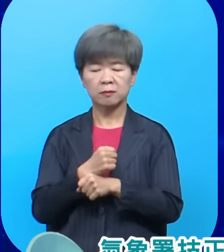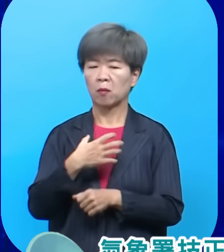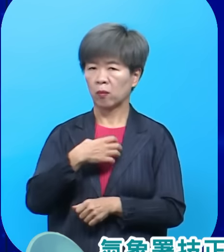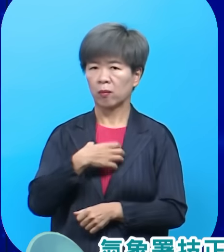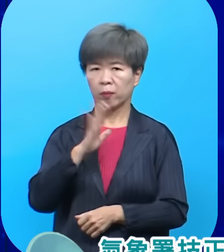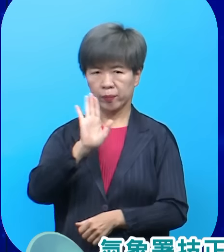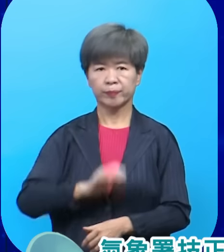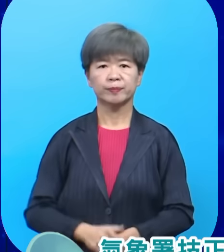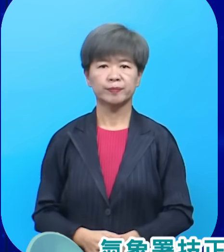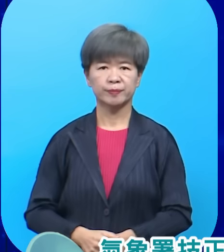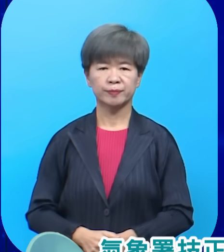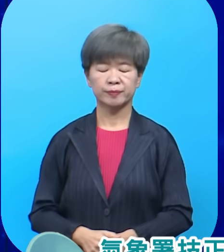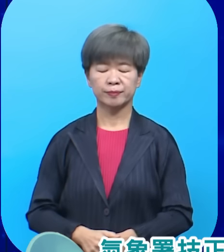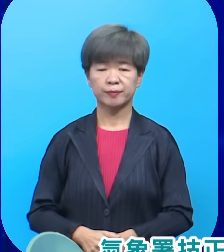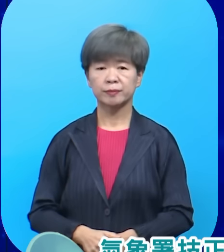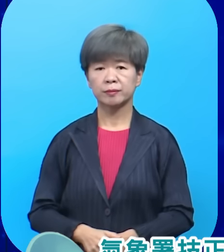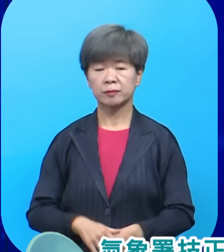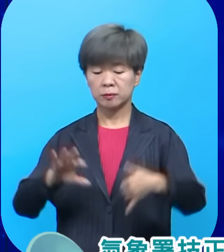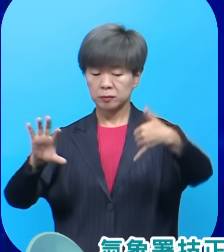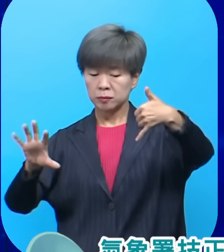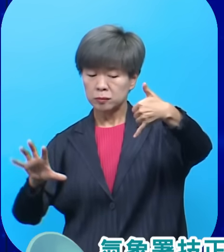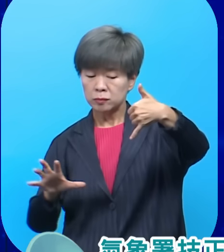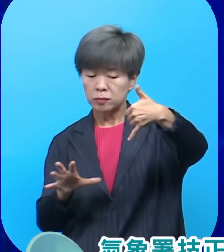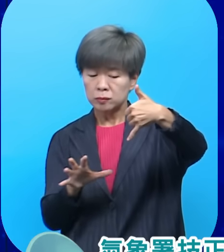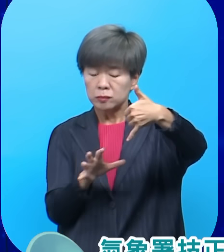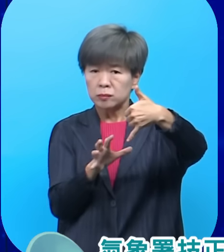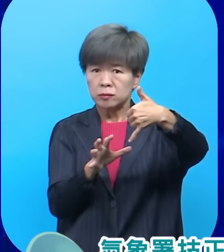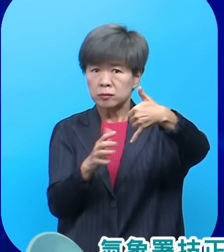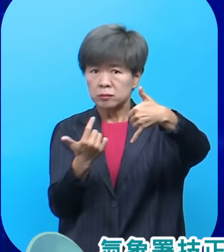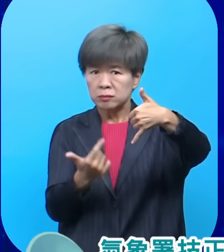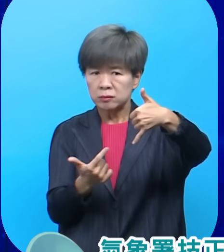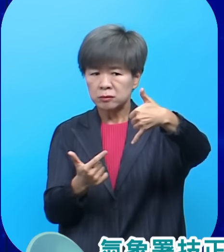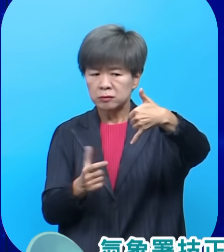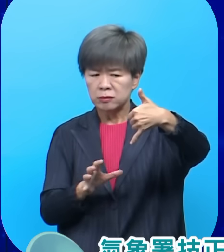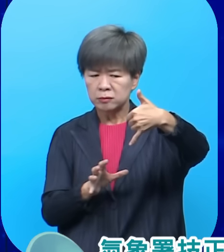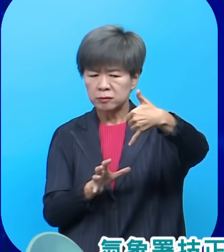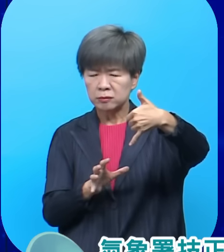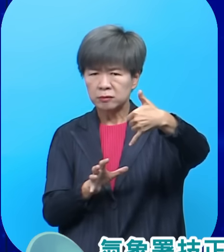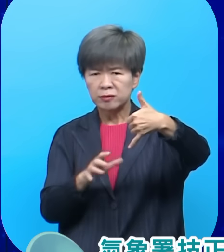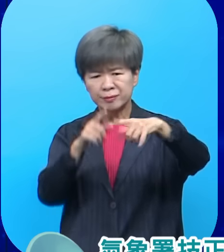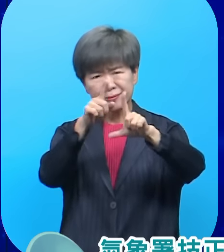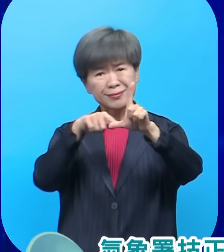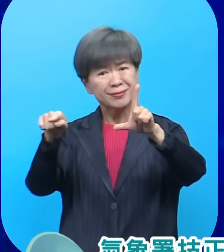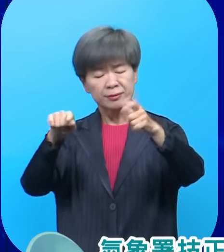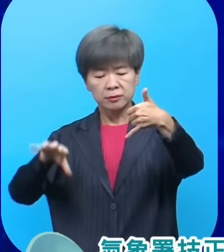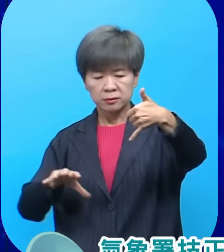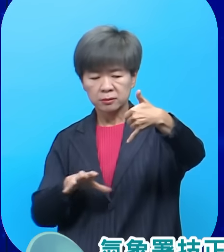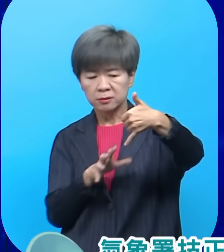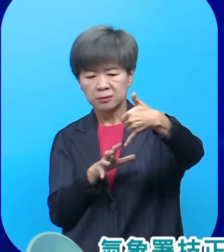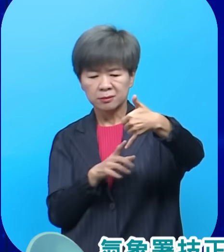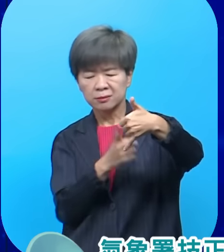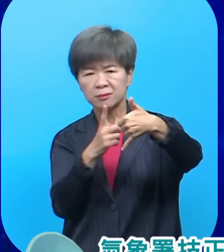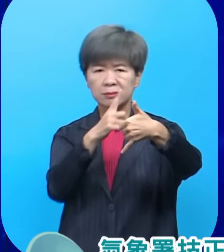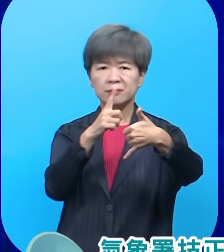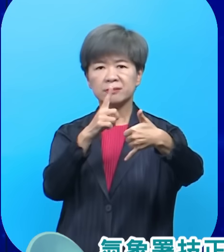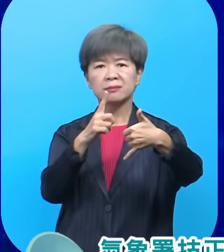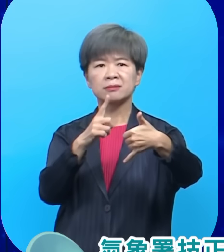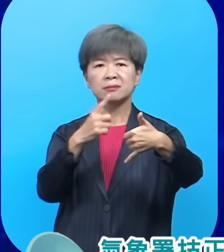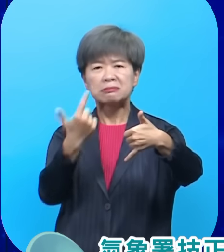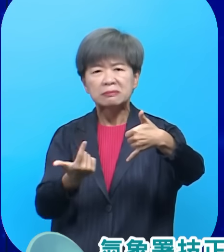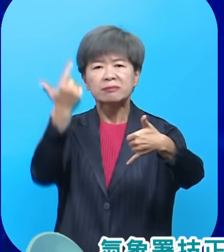全。台风移动缓慢，它的路径变化，只要稍微有一些些角度上变化或速度上的变化，就影响到它